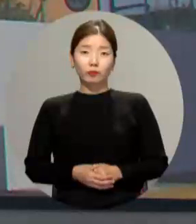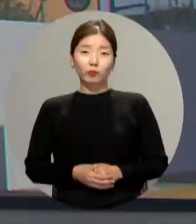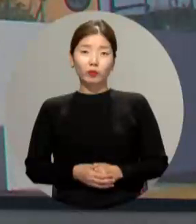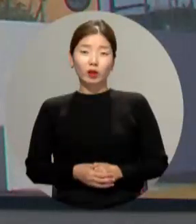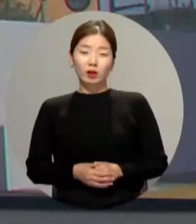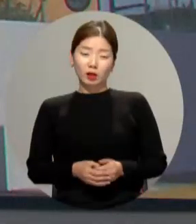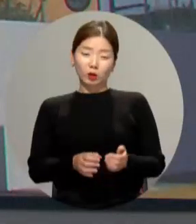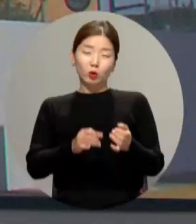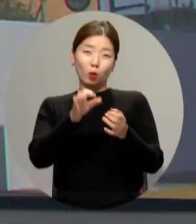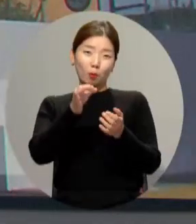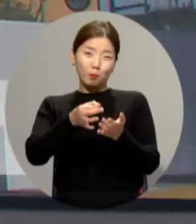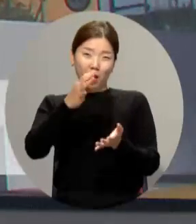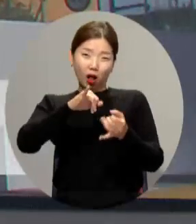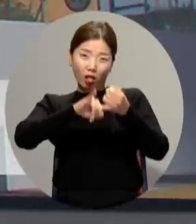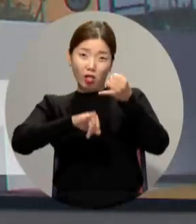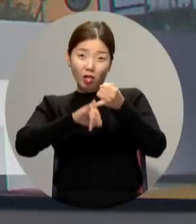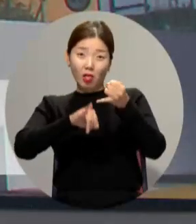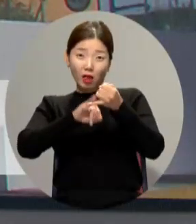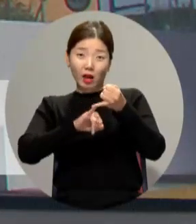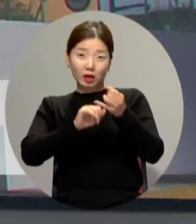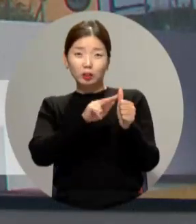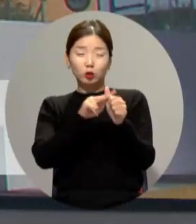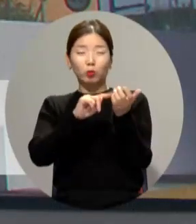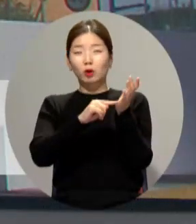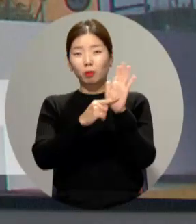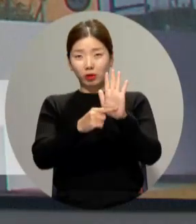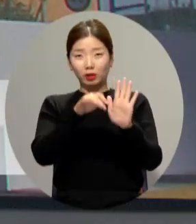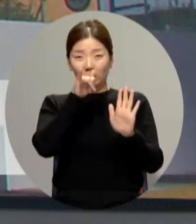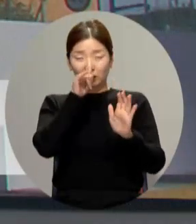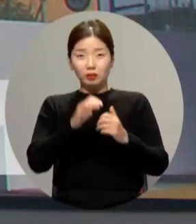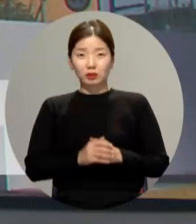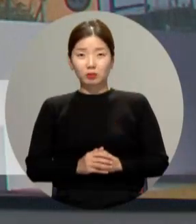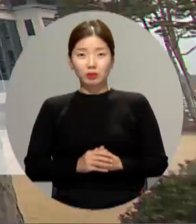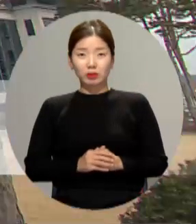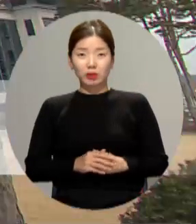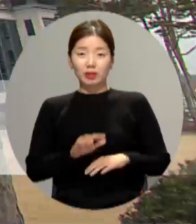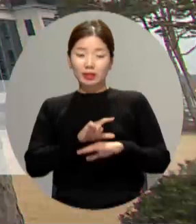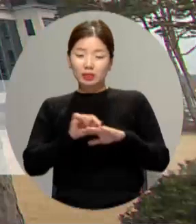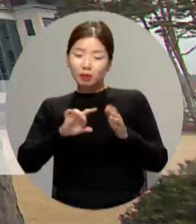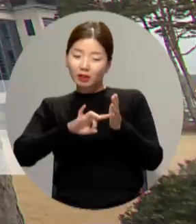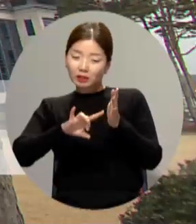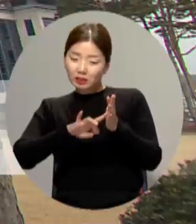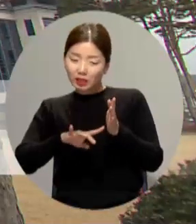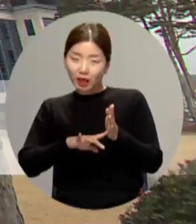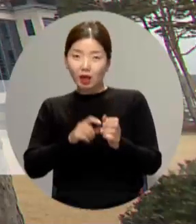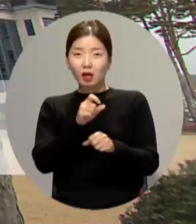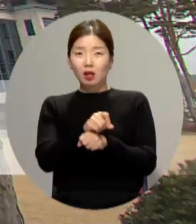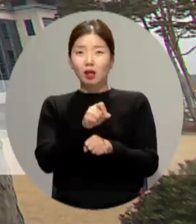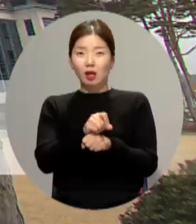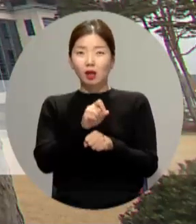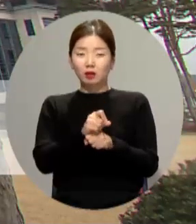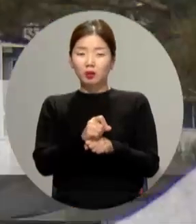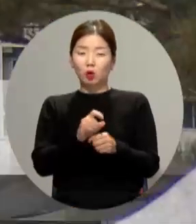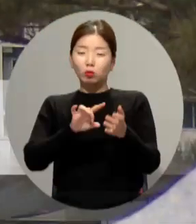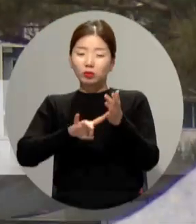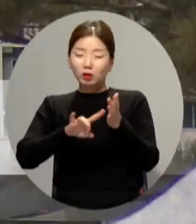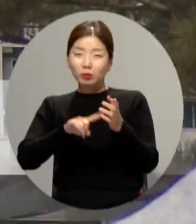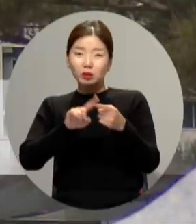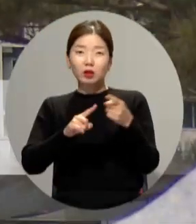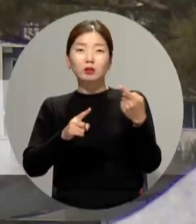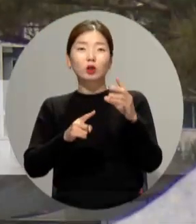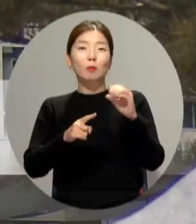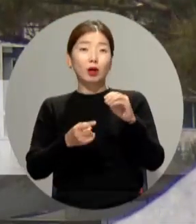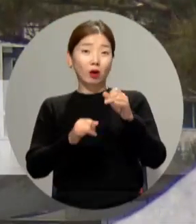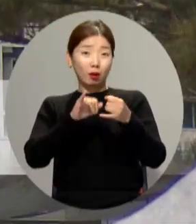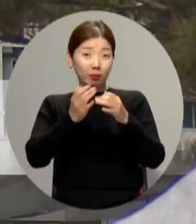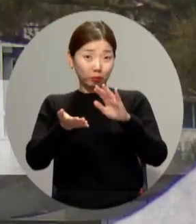돈의 고액 상습 체납자 명단이 공개됐습니다 전압 또는 지방세 또는 지방행정 제재 부과금을 천만 원